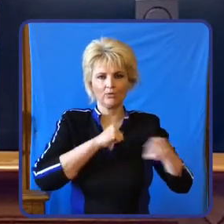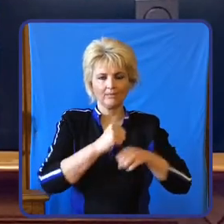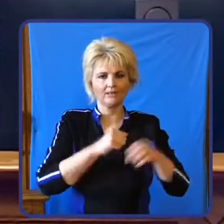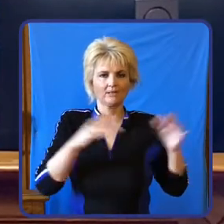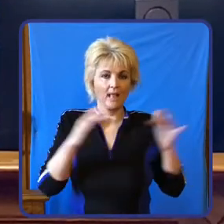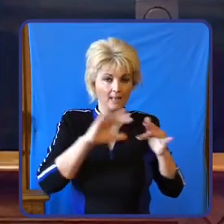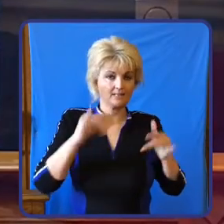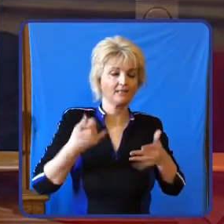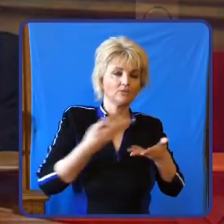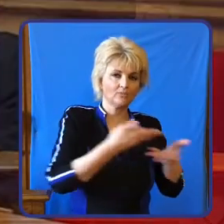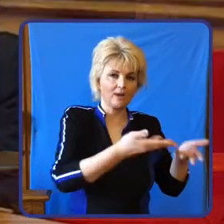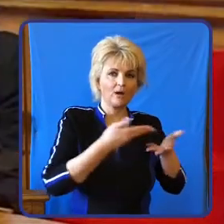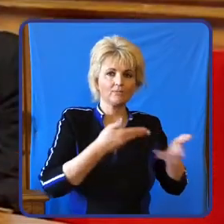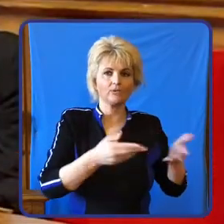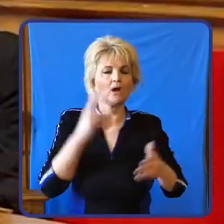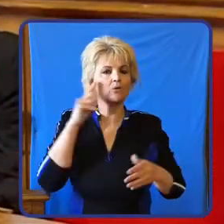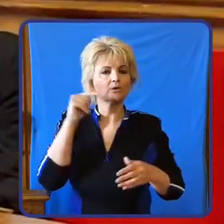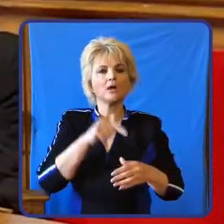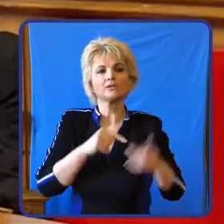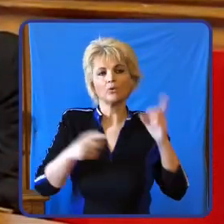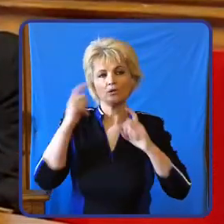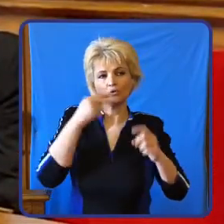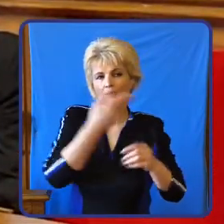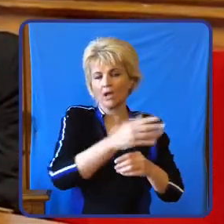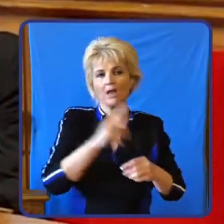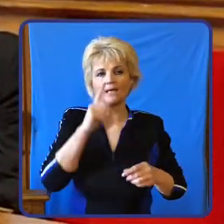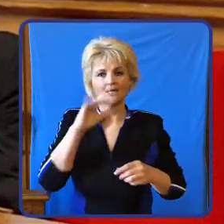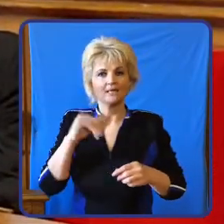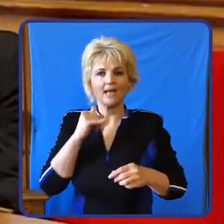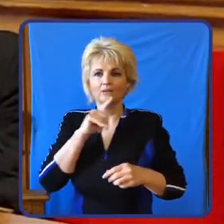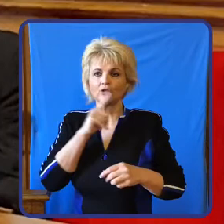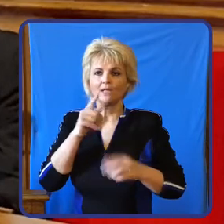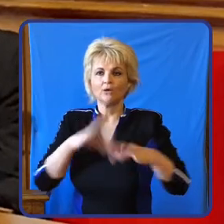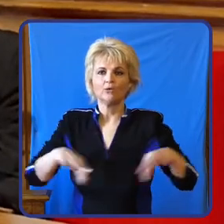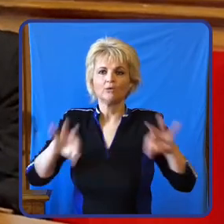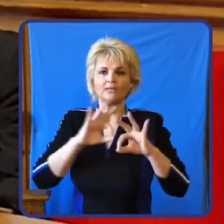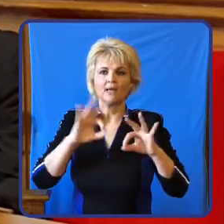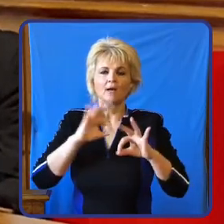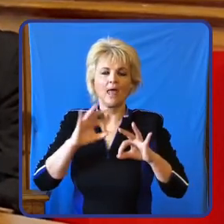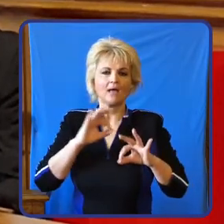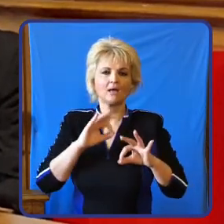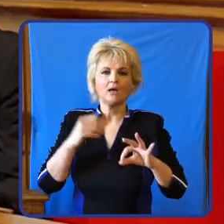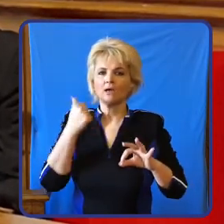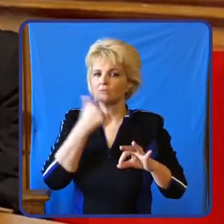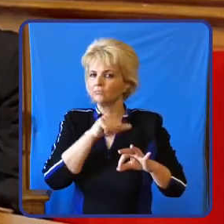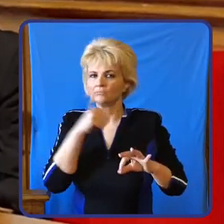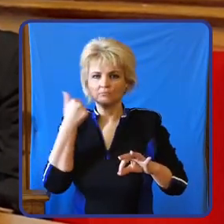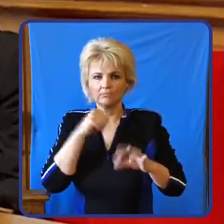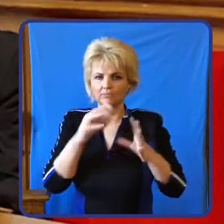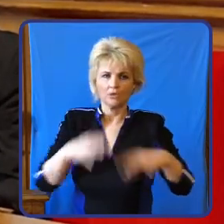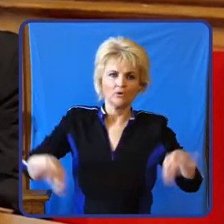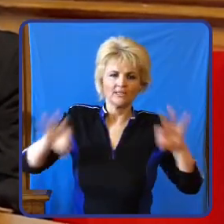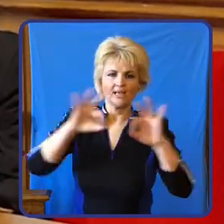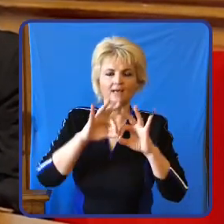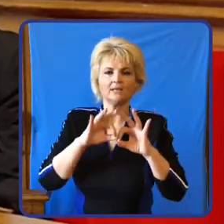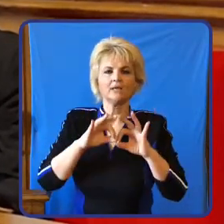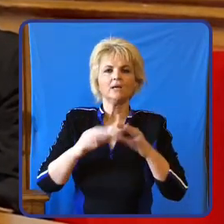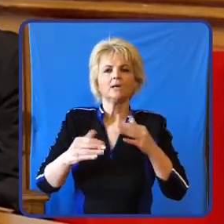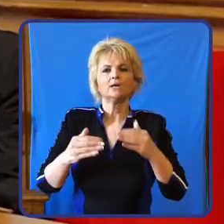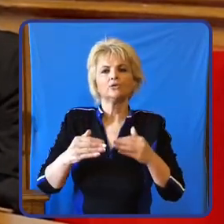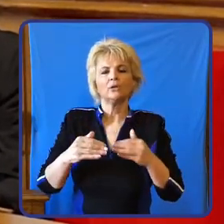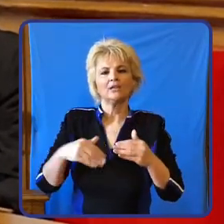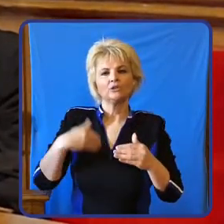ellenzékiek is megkaptak, akkor azt föltételezi, hogy Lázár János lesz az ország legalávalóbb országgyűlési képviselője, aki az egész